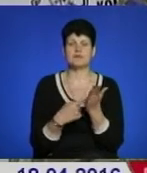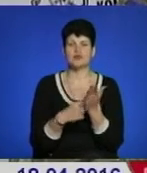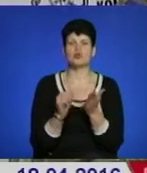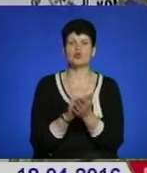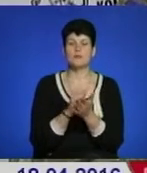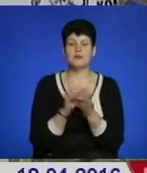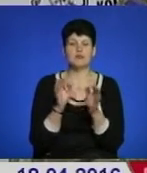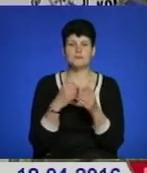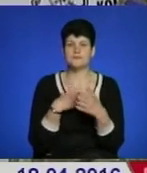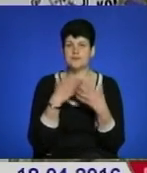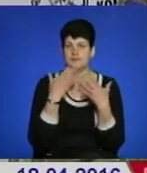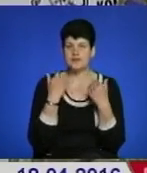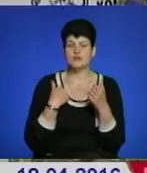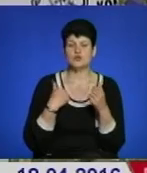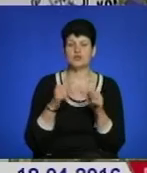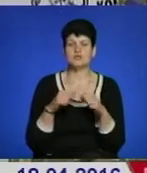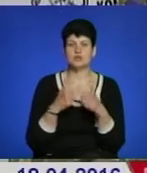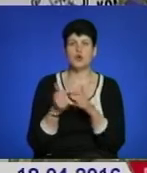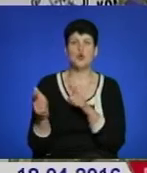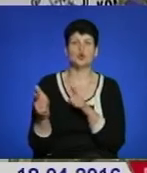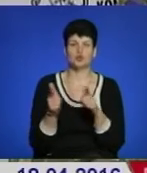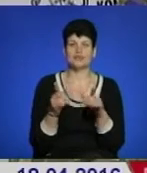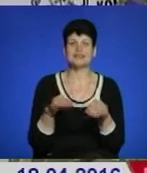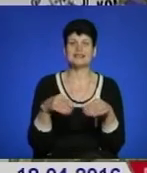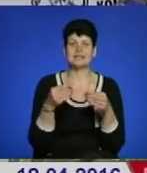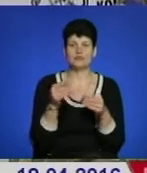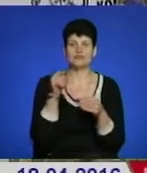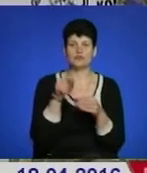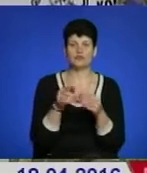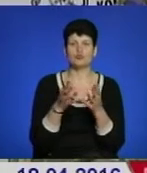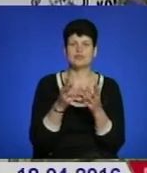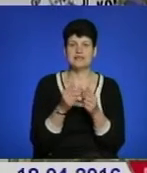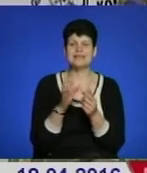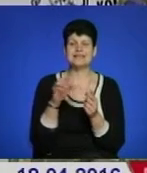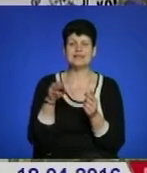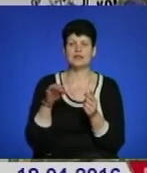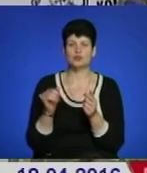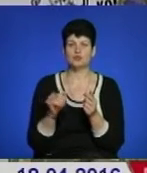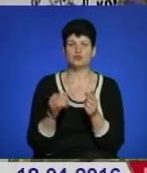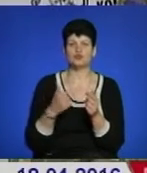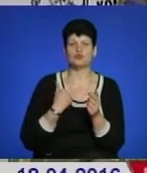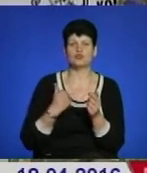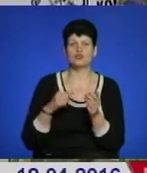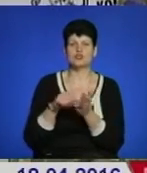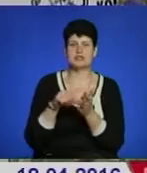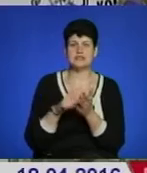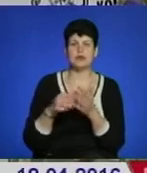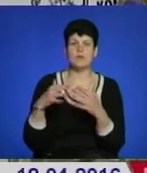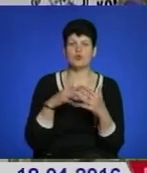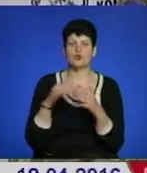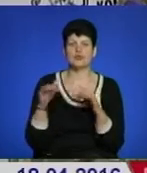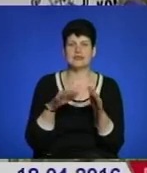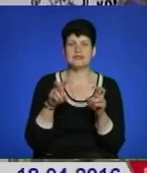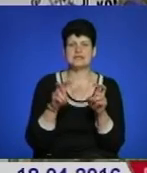страшного, військові комісаріати готові надати, в тому числі цей статус учасника бойових дій. На засіданні обласної